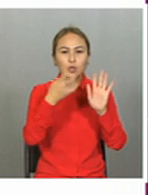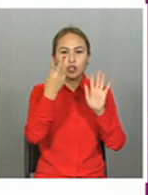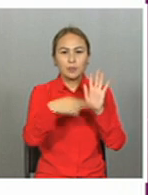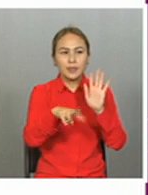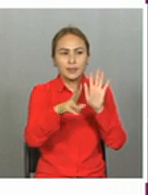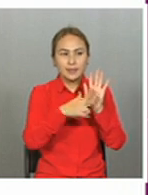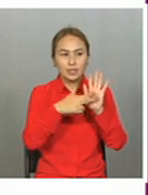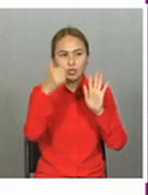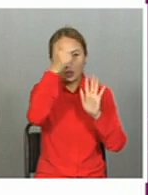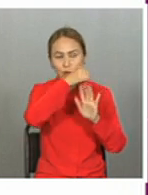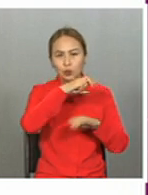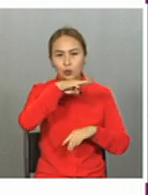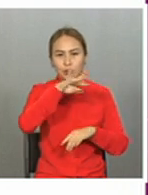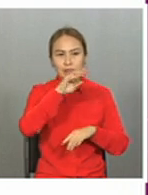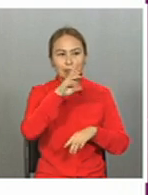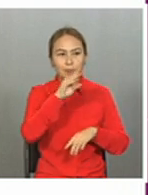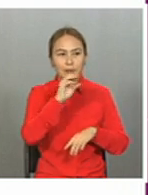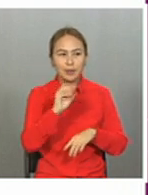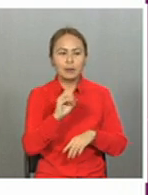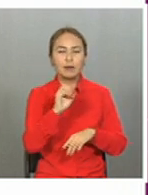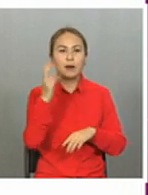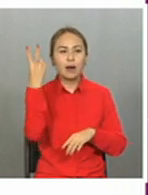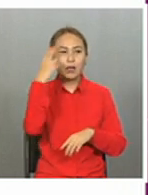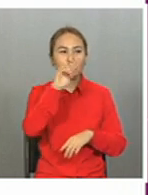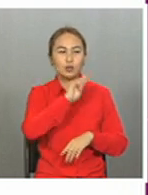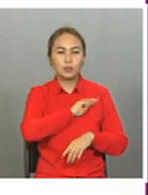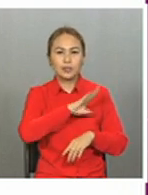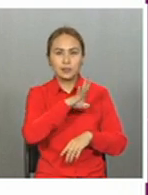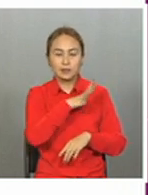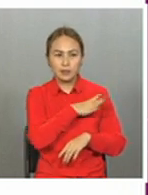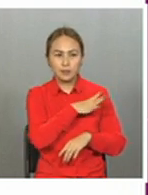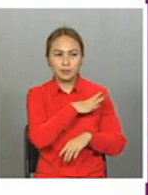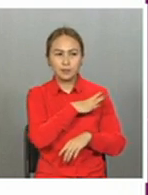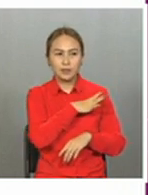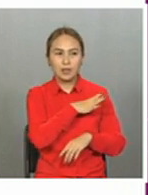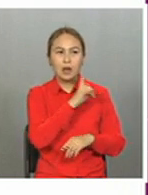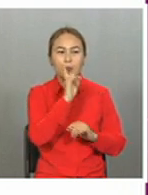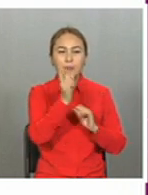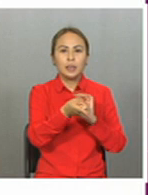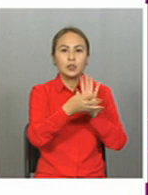1928 жылы Түріксібте қара жұмыс істеді.